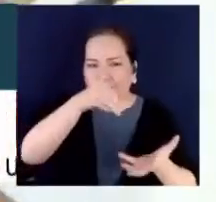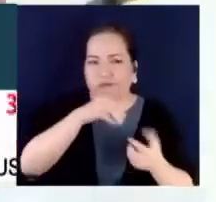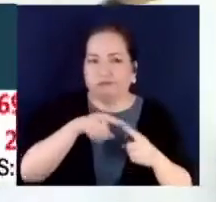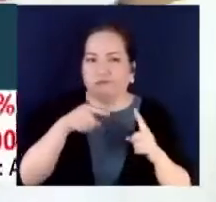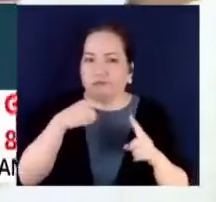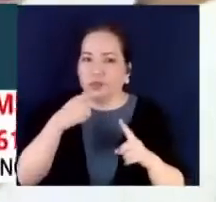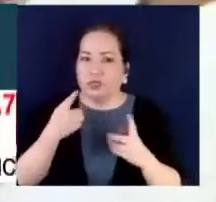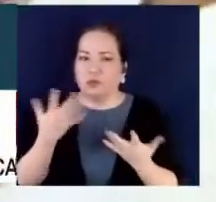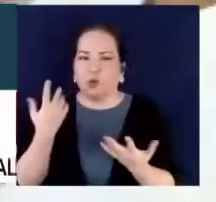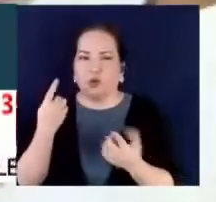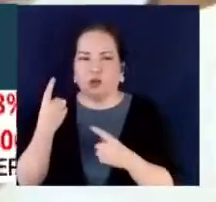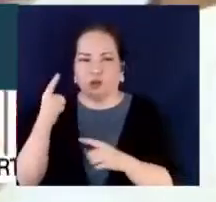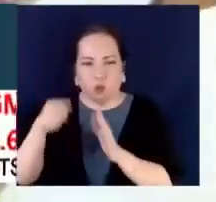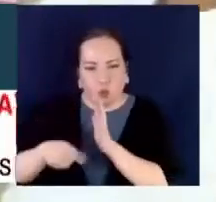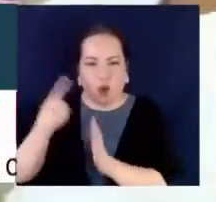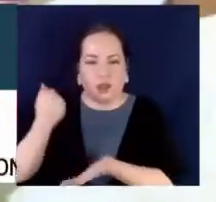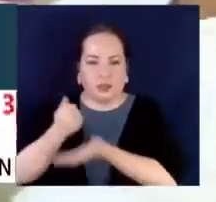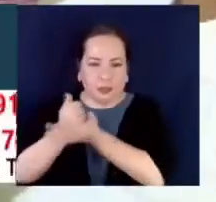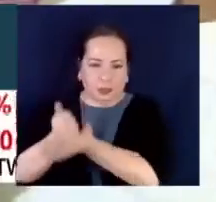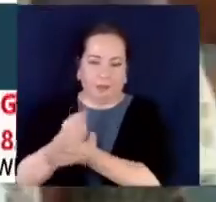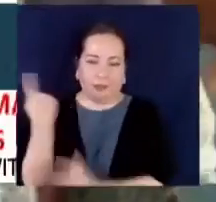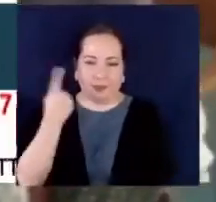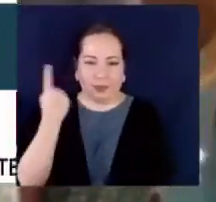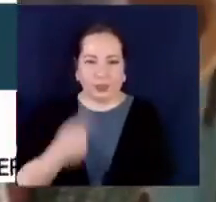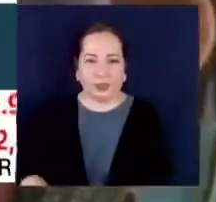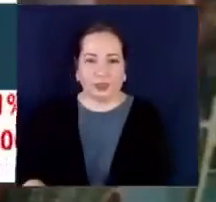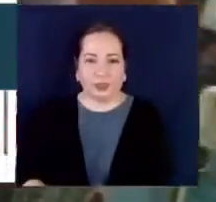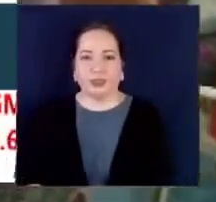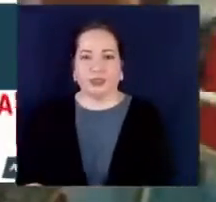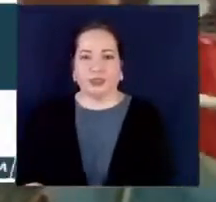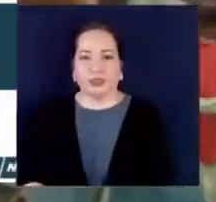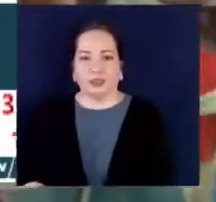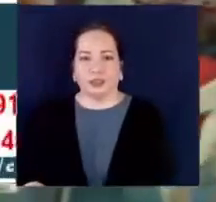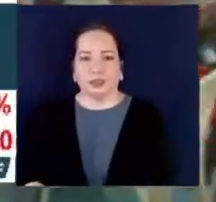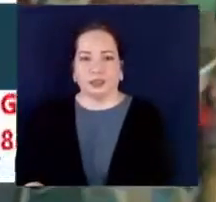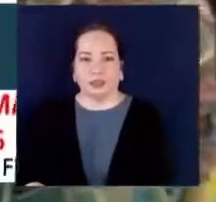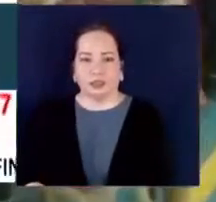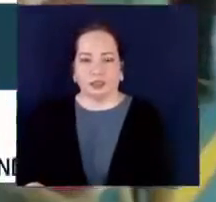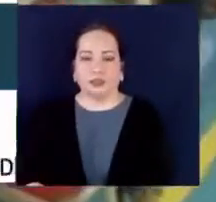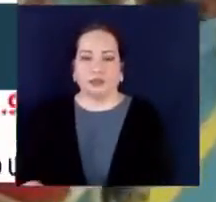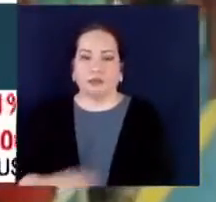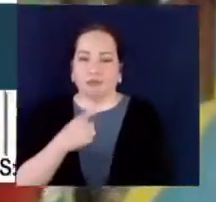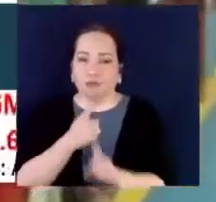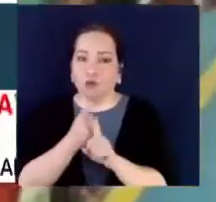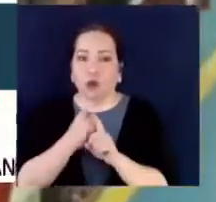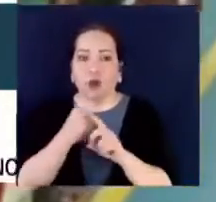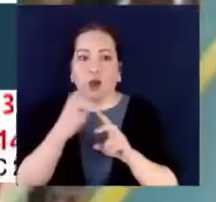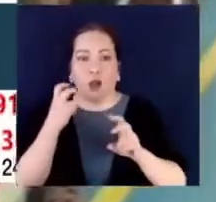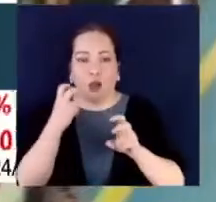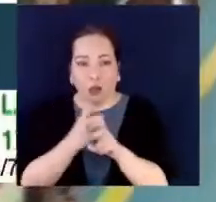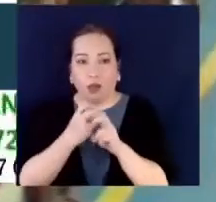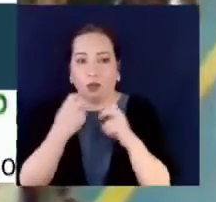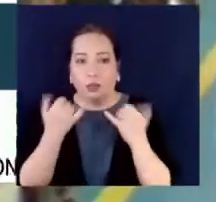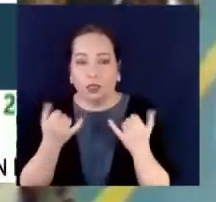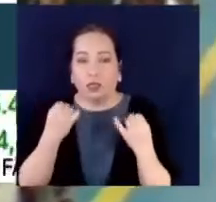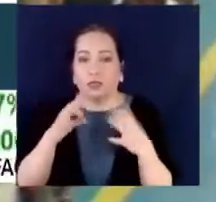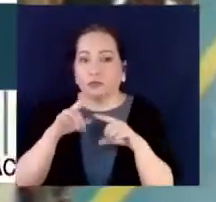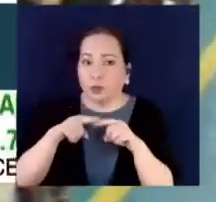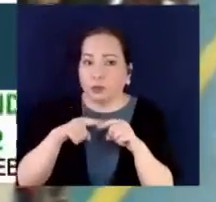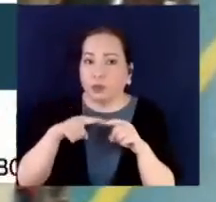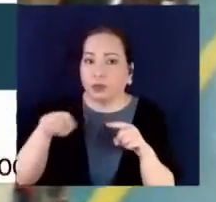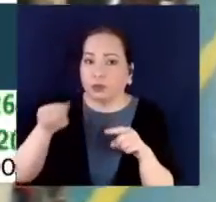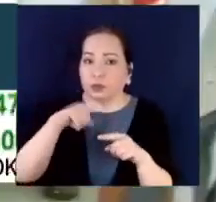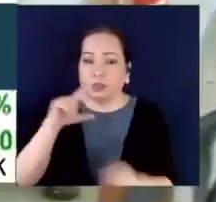It really would depend now on the local government unit. Opo. Kung ikakas nila para mas madali o kung yung bibili pa sila